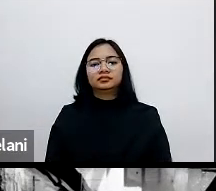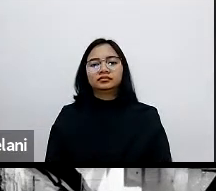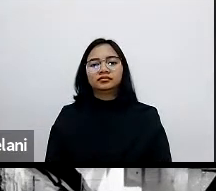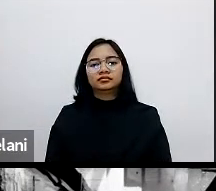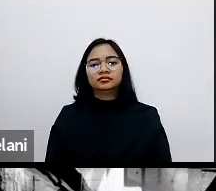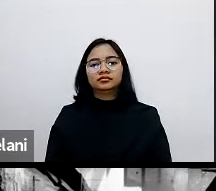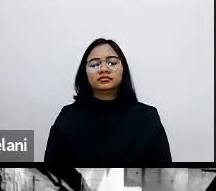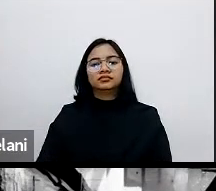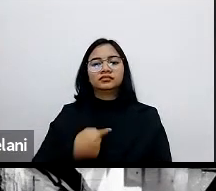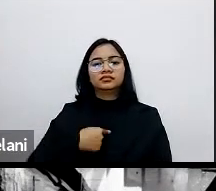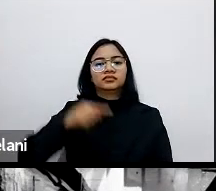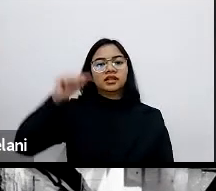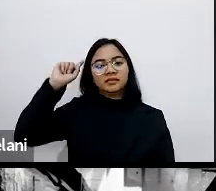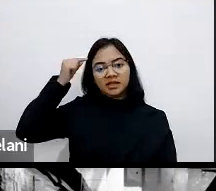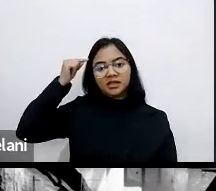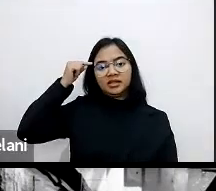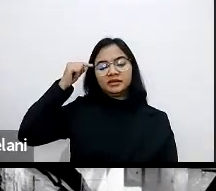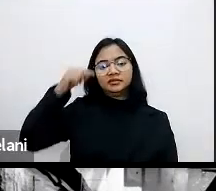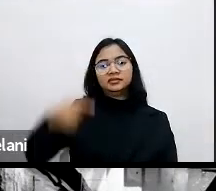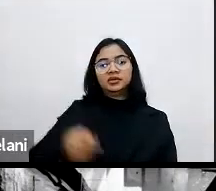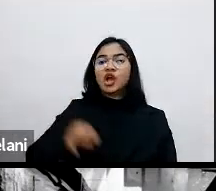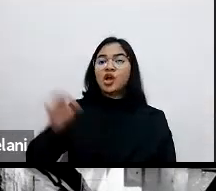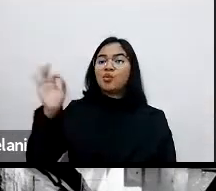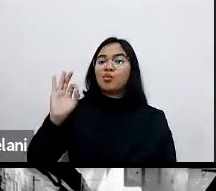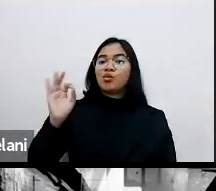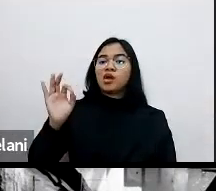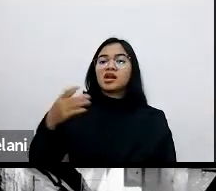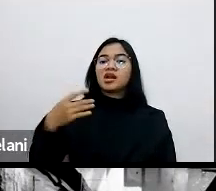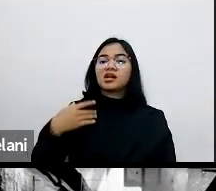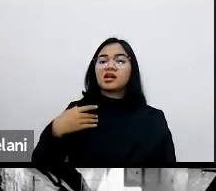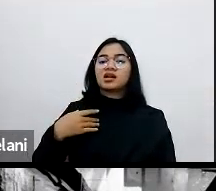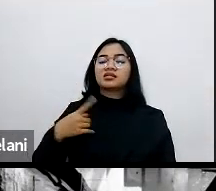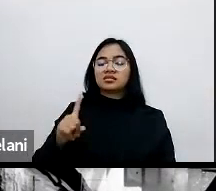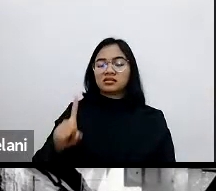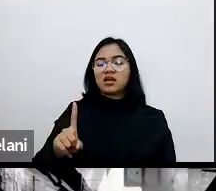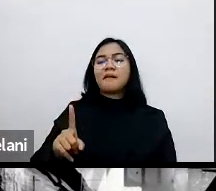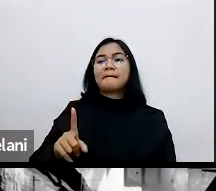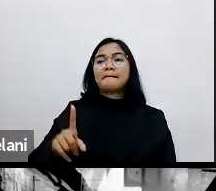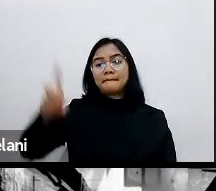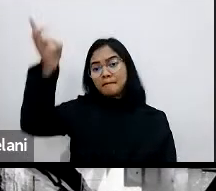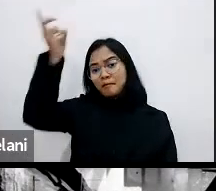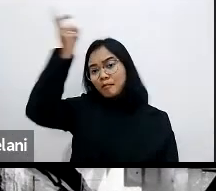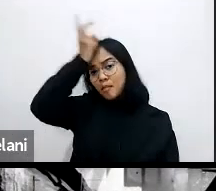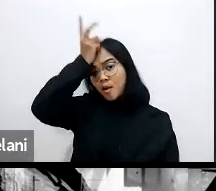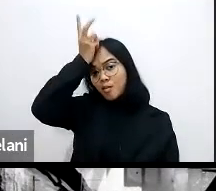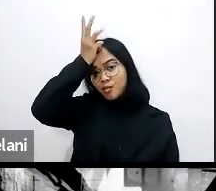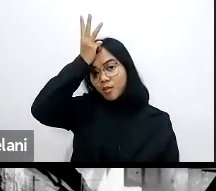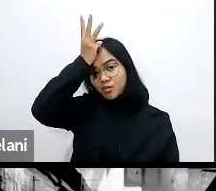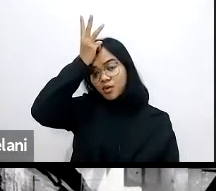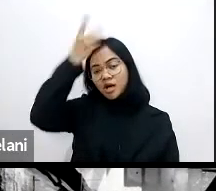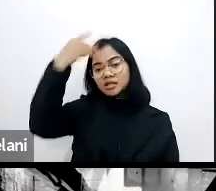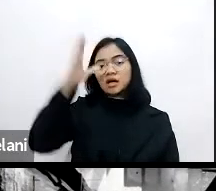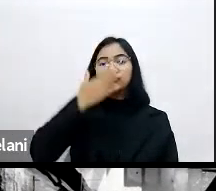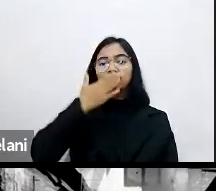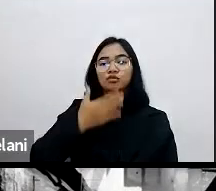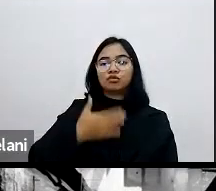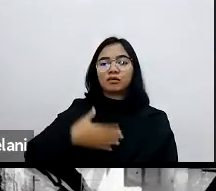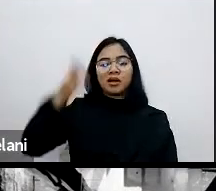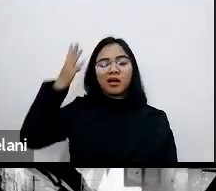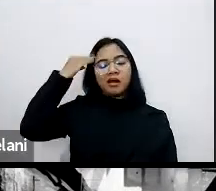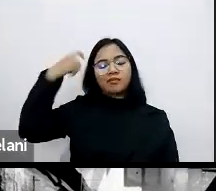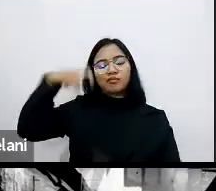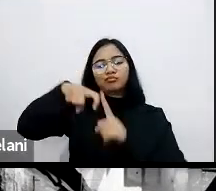Saya pikir bukan hanya Papua ya yang mengalami pengalaman kolonisasi ya,